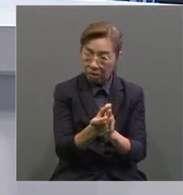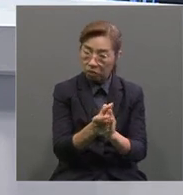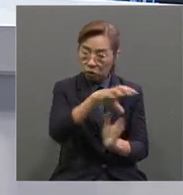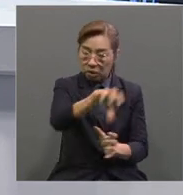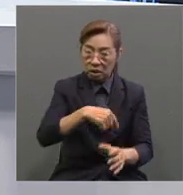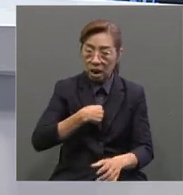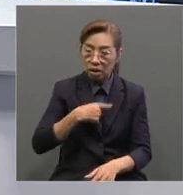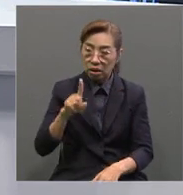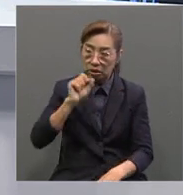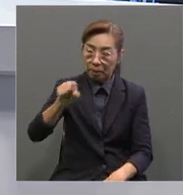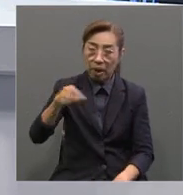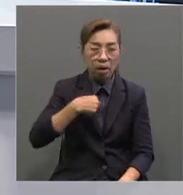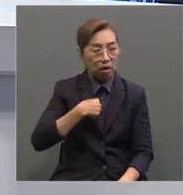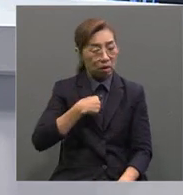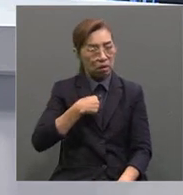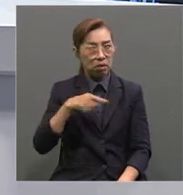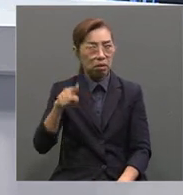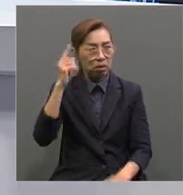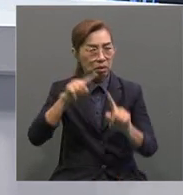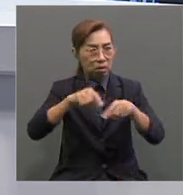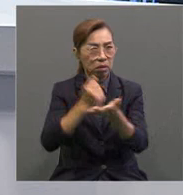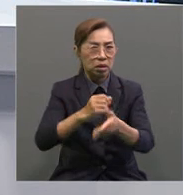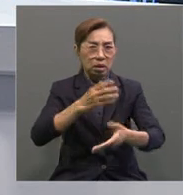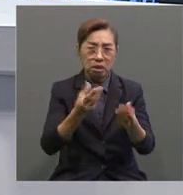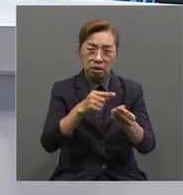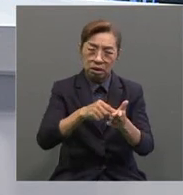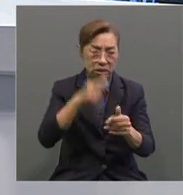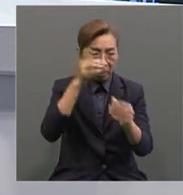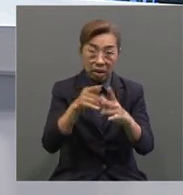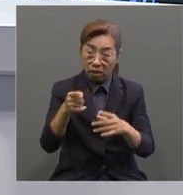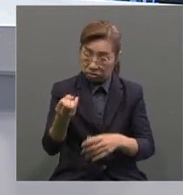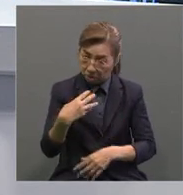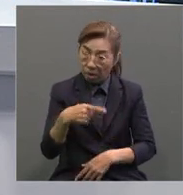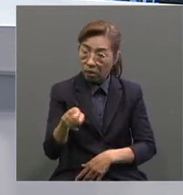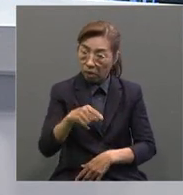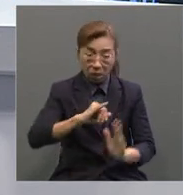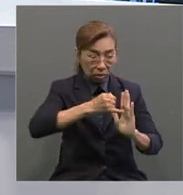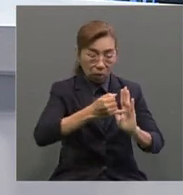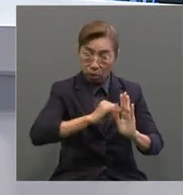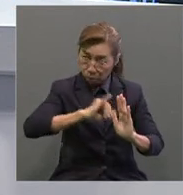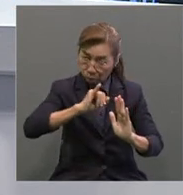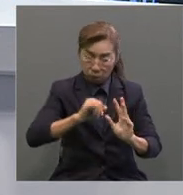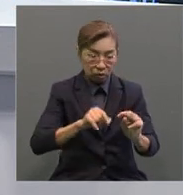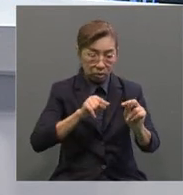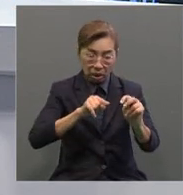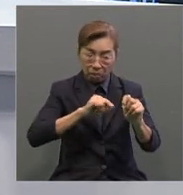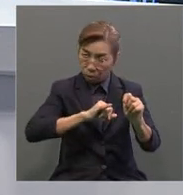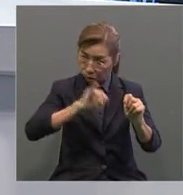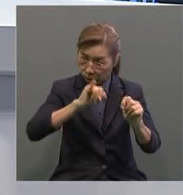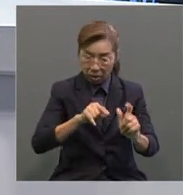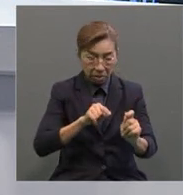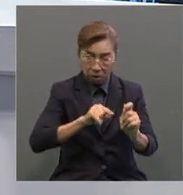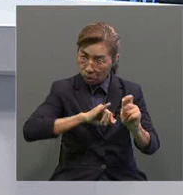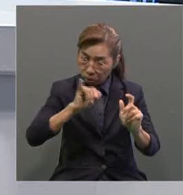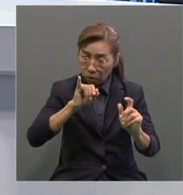ไม่ได้หรอกโฉนดเราที่ดินจำไม่ได้แต่รู้ว่าอ้าบอกถูกฮะตำบลถูกอำเภอถูกจังหวัดถูกที่เรามีที่ดิน